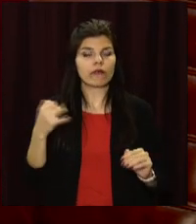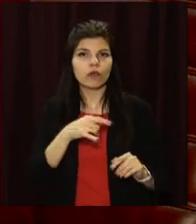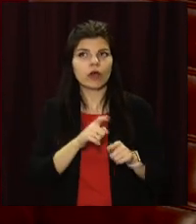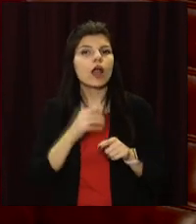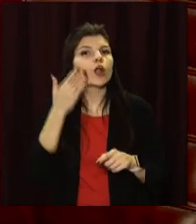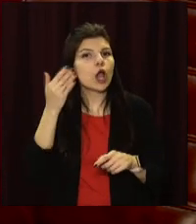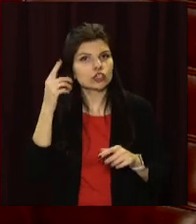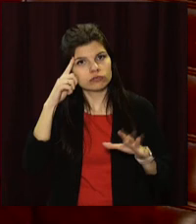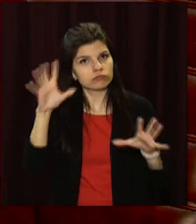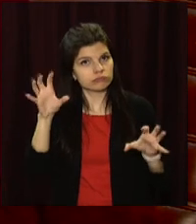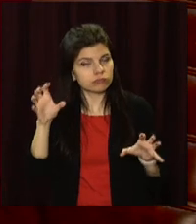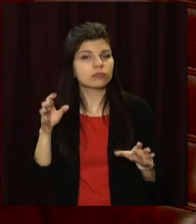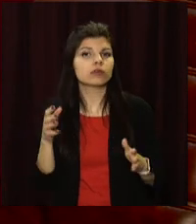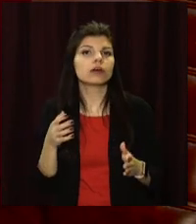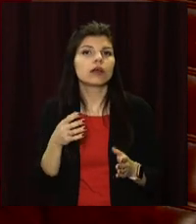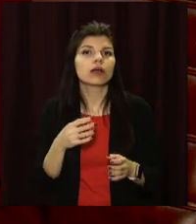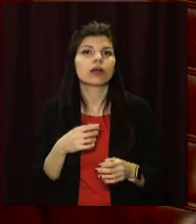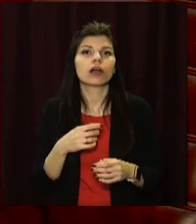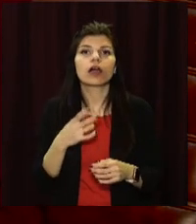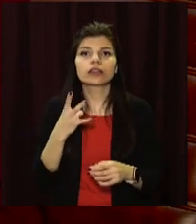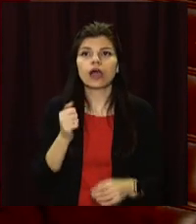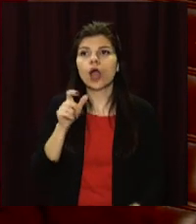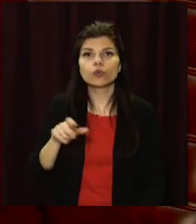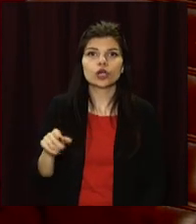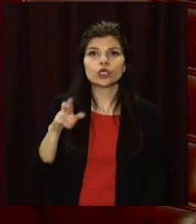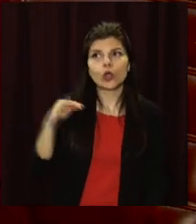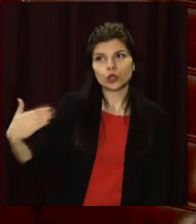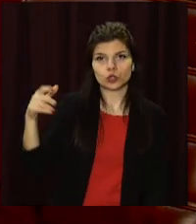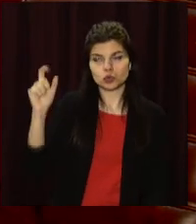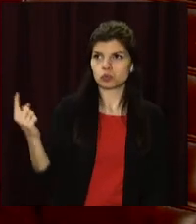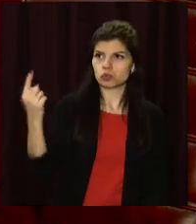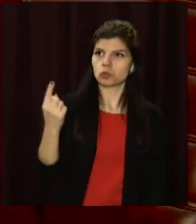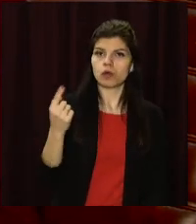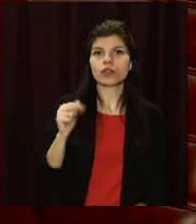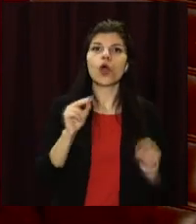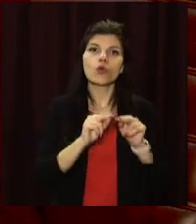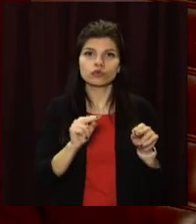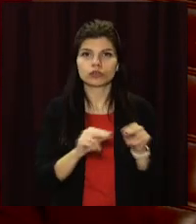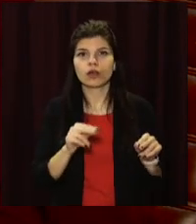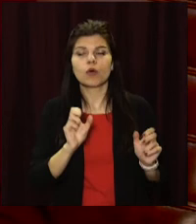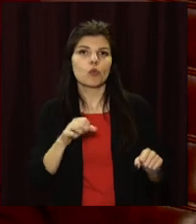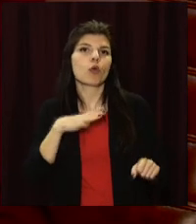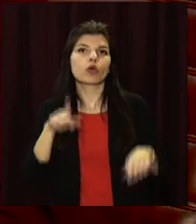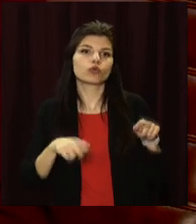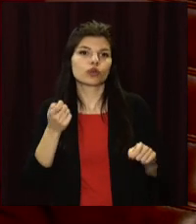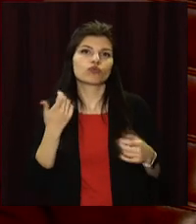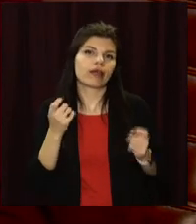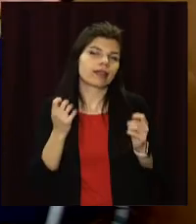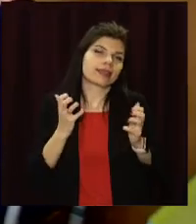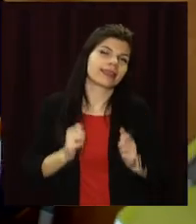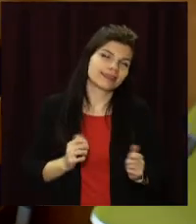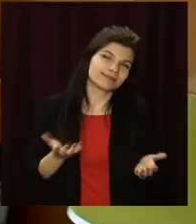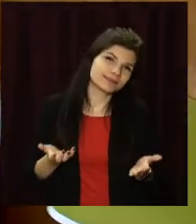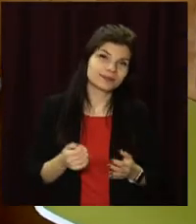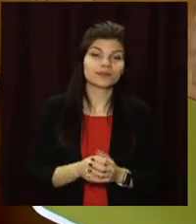і вони краще реагують на людей зі сторони, ніж тих самих вчителів, які їм трошки, можливо, піднадоїли.